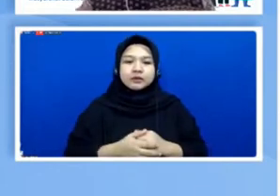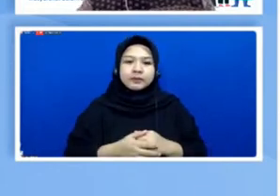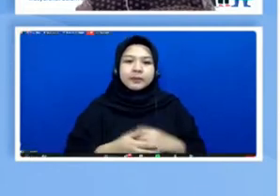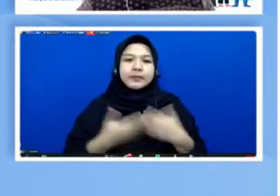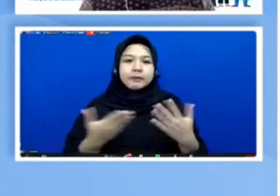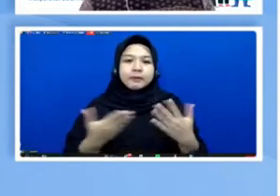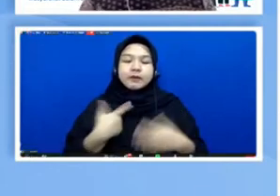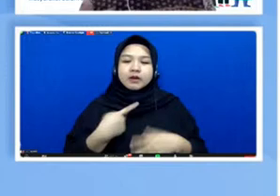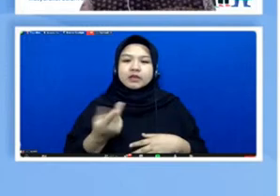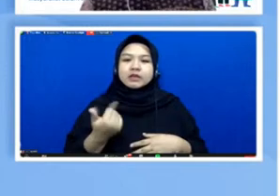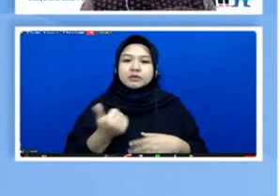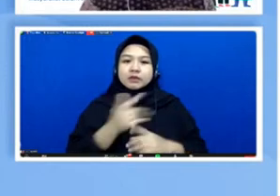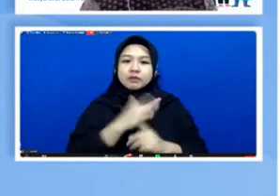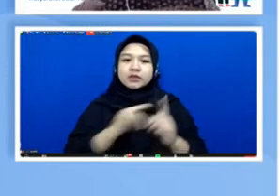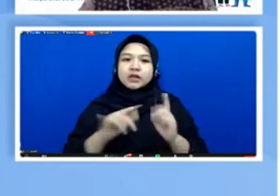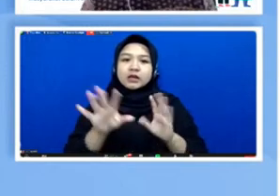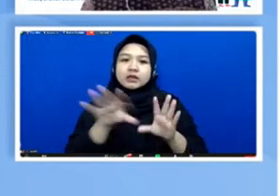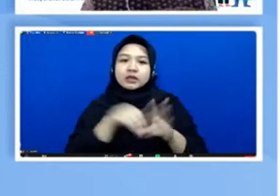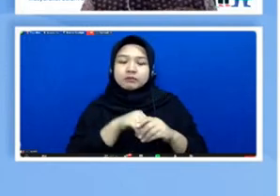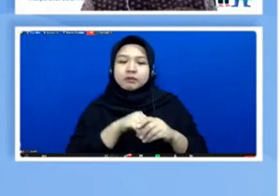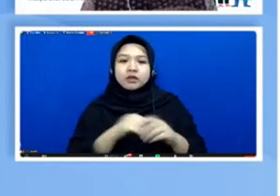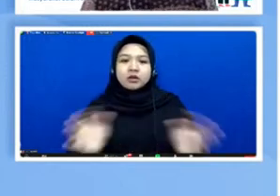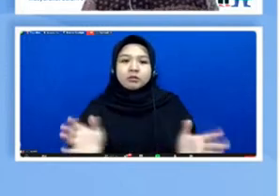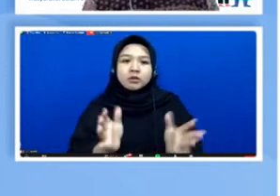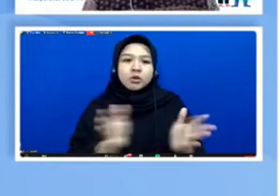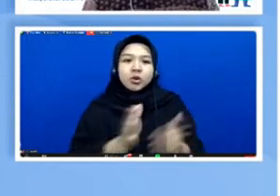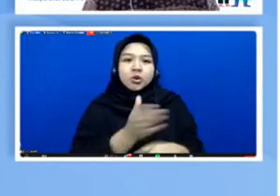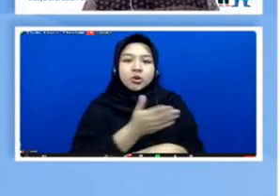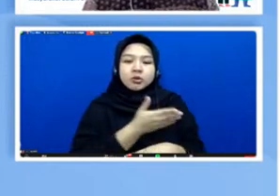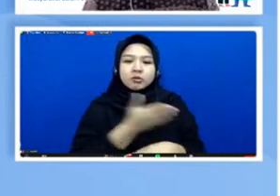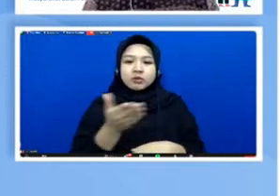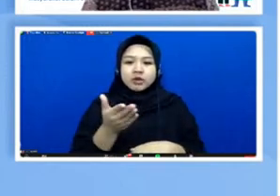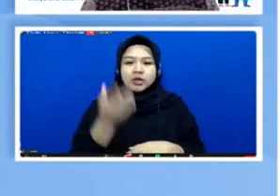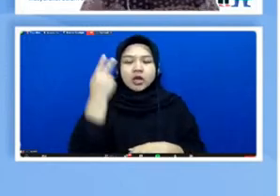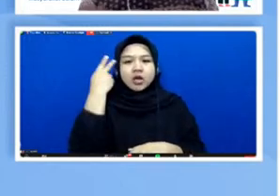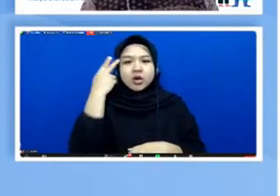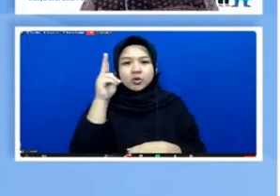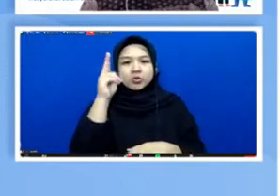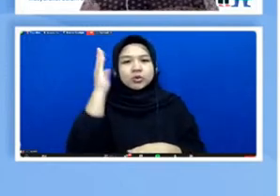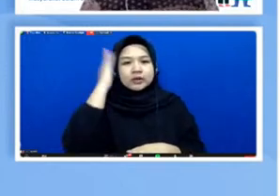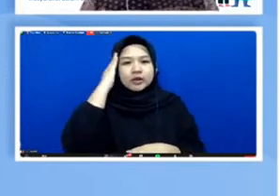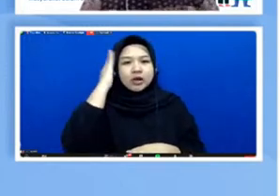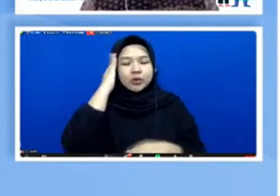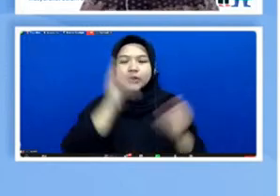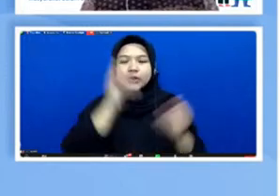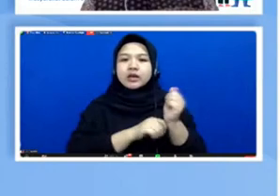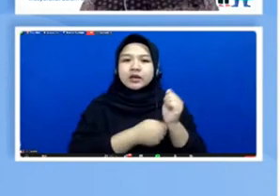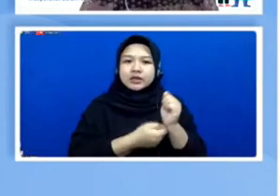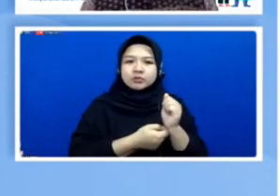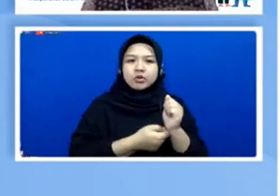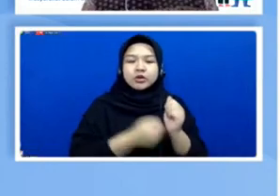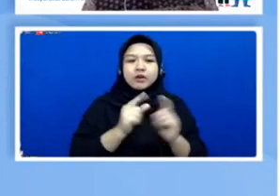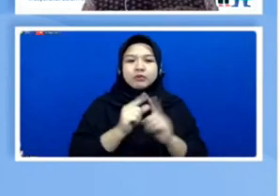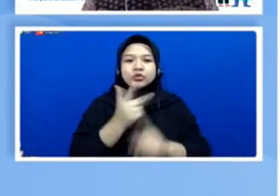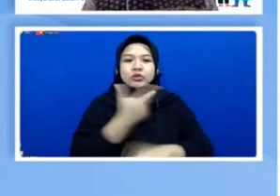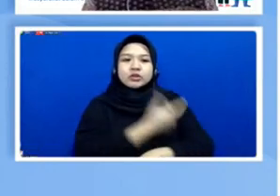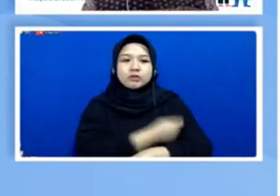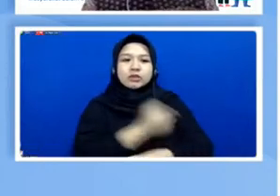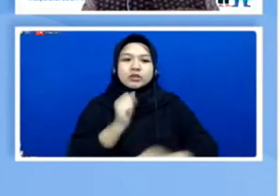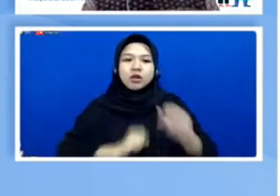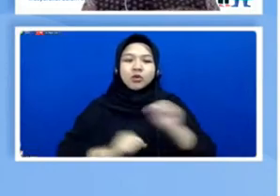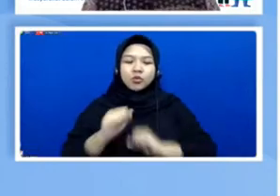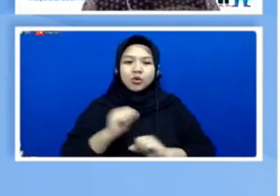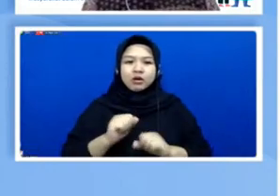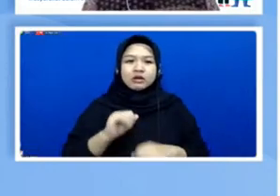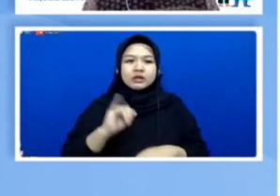kita bisa melibatkan masyarakat dan mendorong mereka untuk mengetahui respon yang akan puskesmas lakukan sehingga tidak terjadi